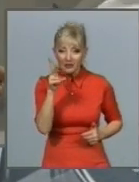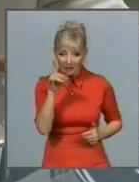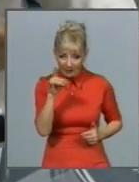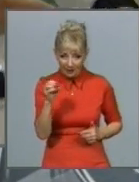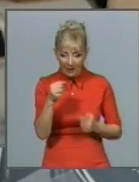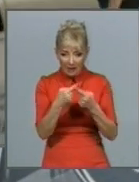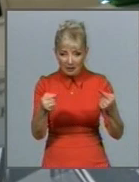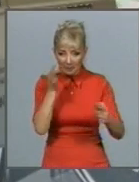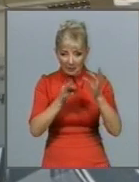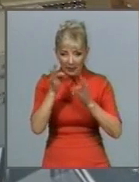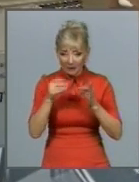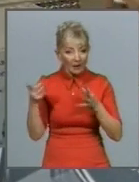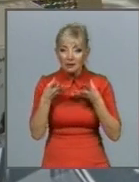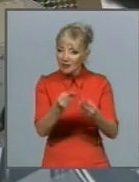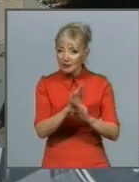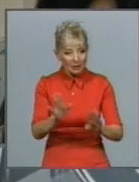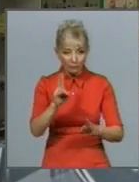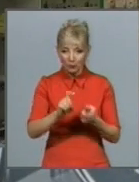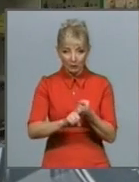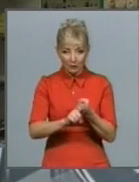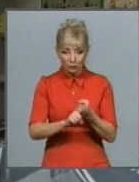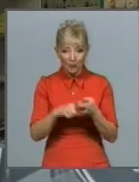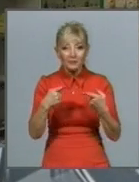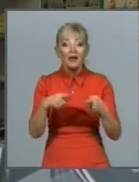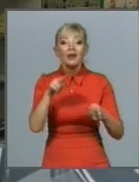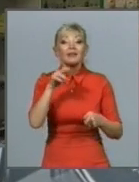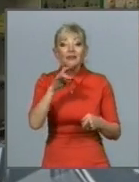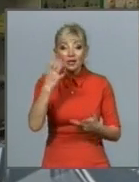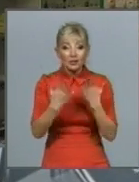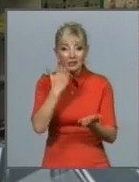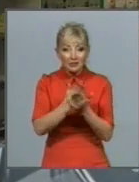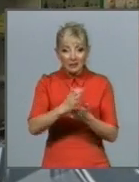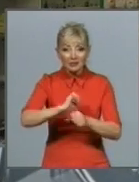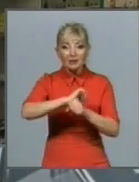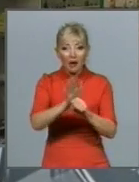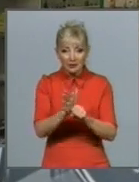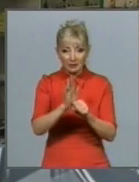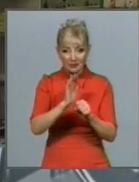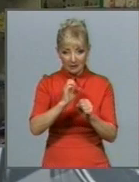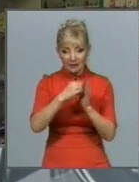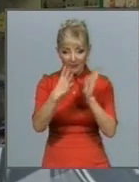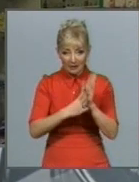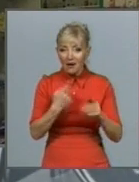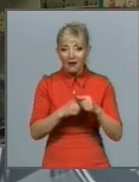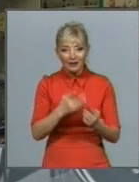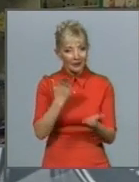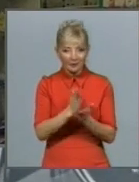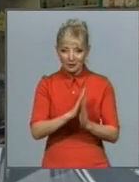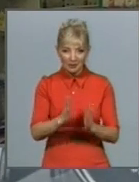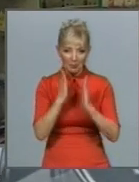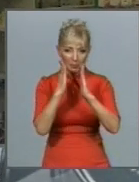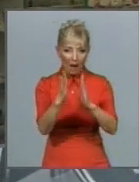вірус. Тому навіть встановлення діагнозу COVID-19 – це не є прямий показ